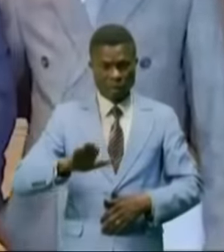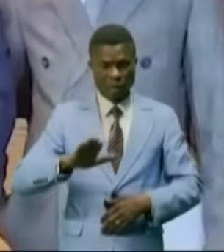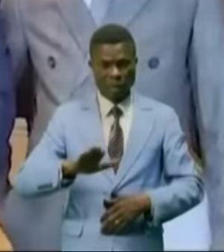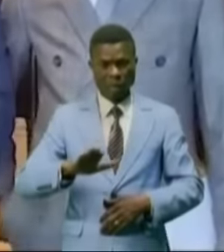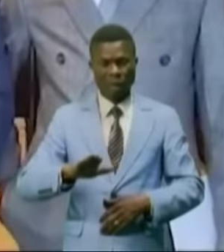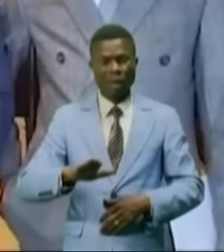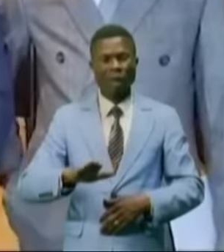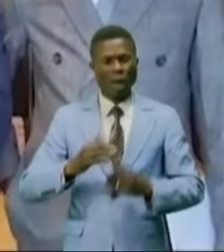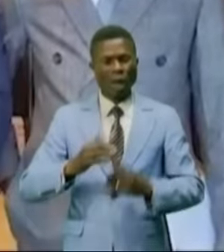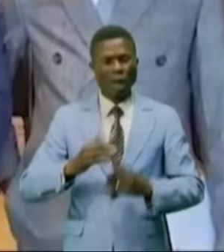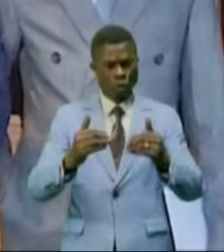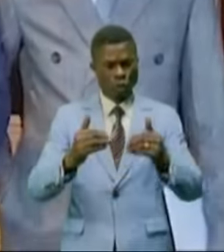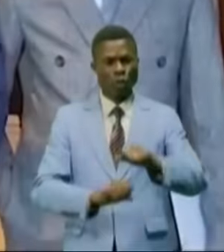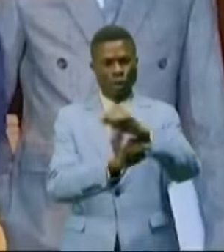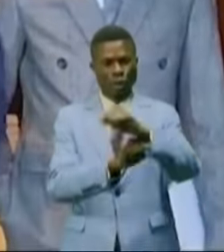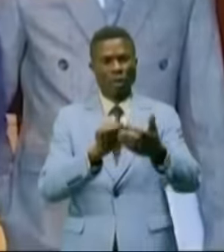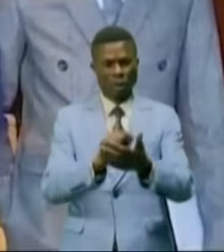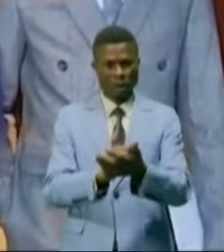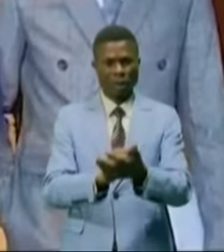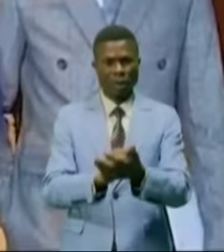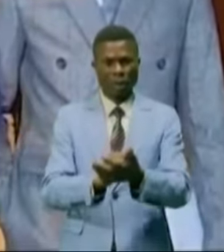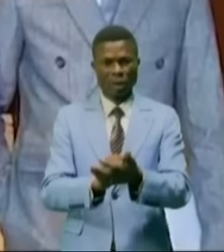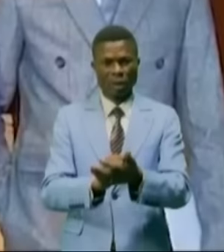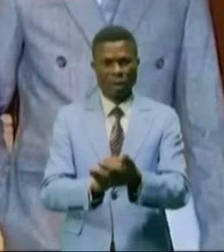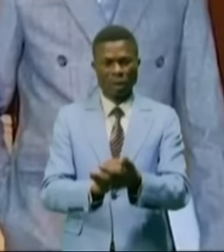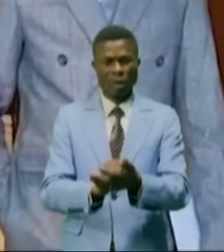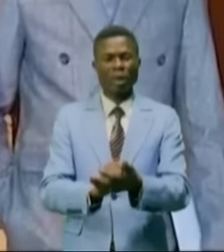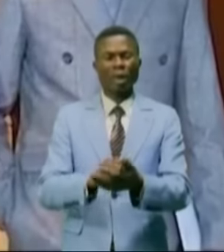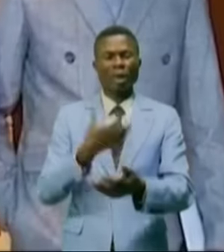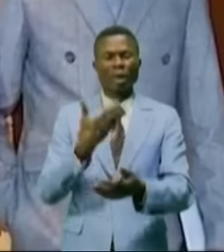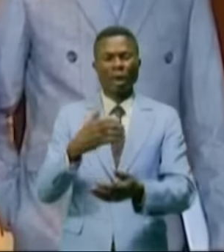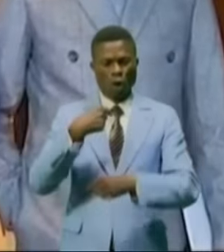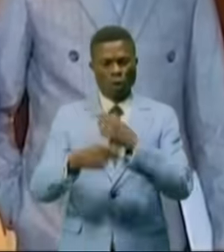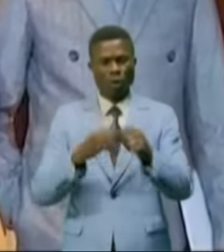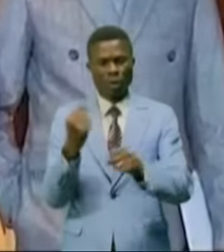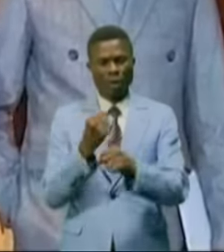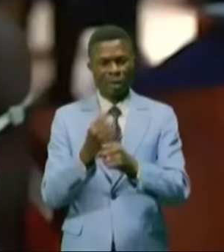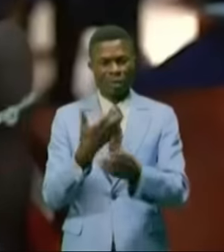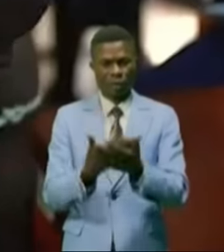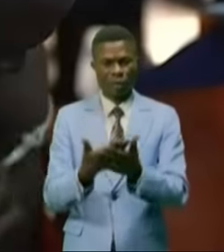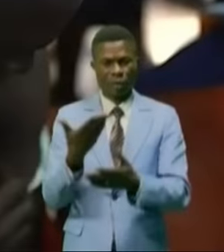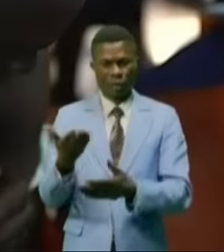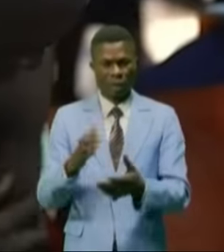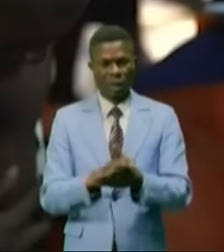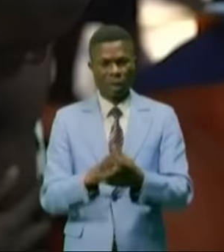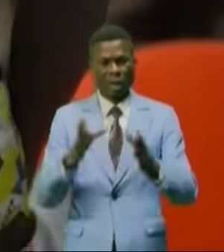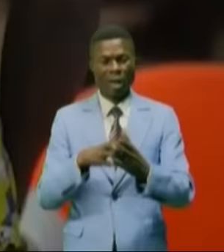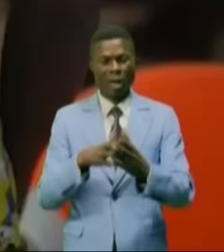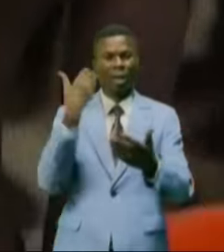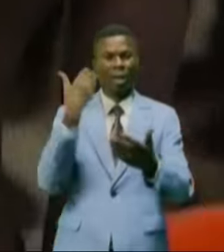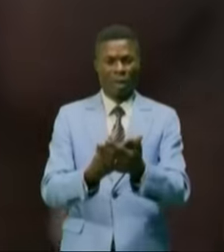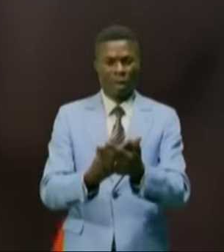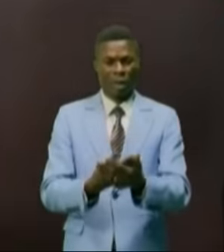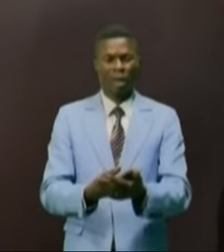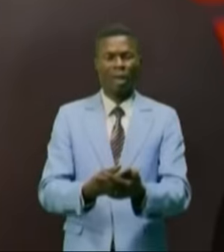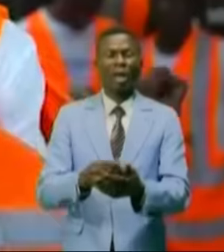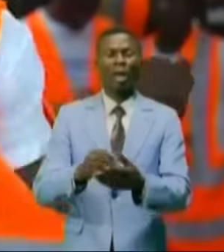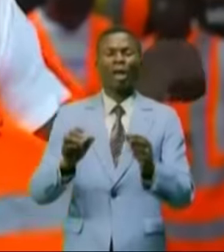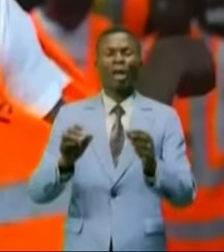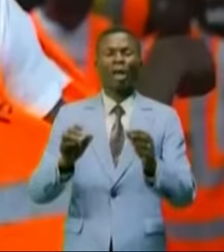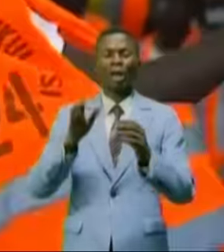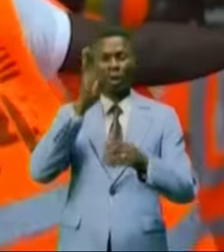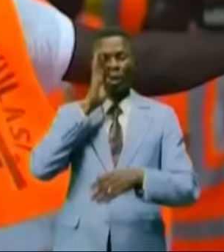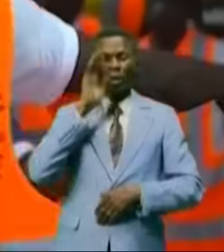Tshisekedi, est tout à fait d'accord pour que ces contrats puissent commencer le plus rapidement possible. Avec l'arrivée des néothèques à Kinshasa,